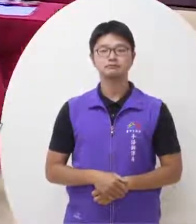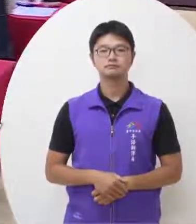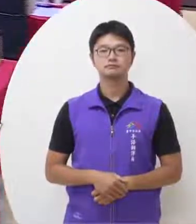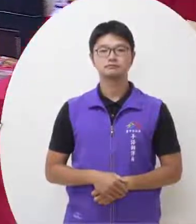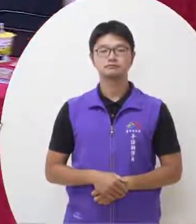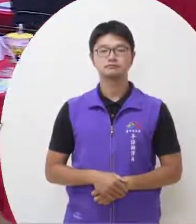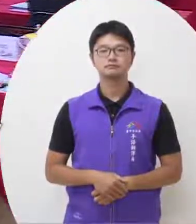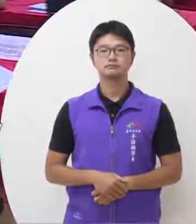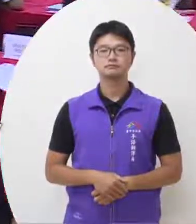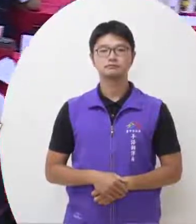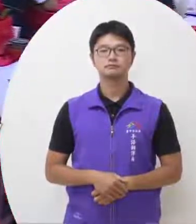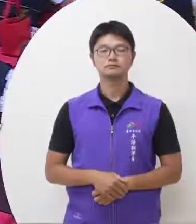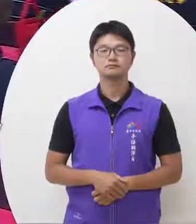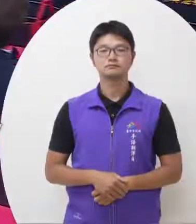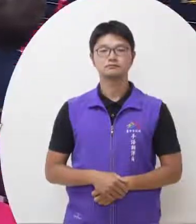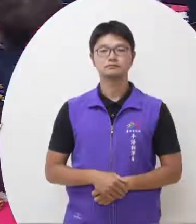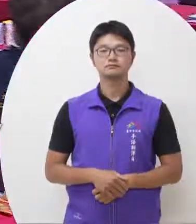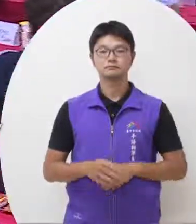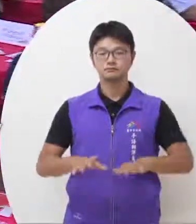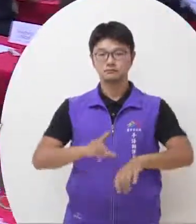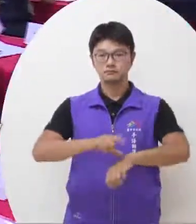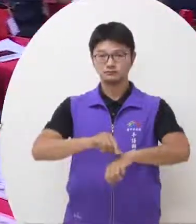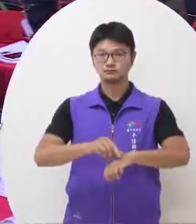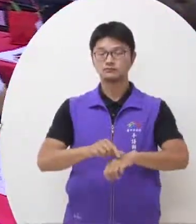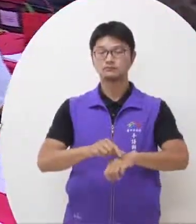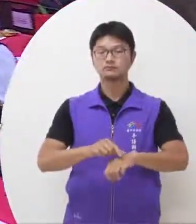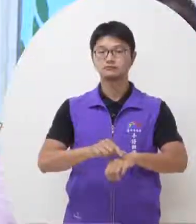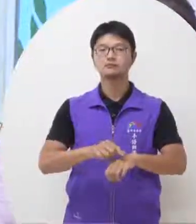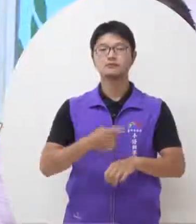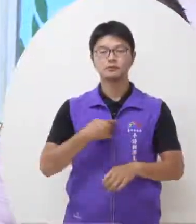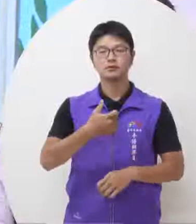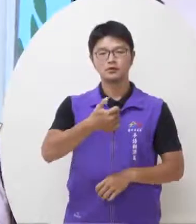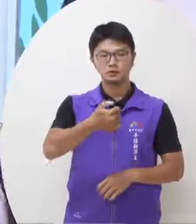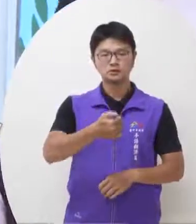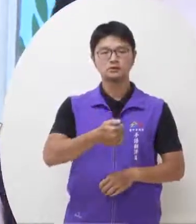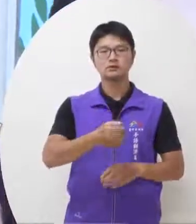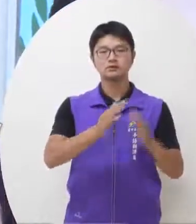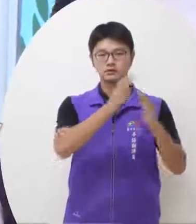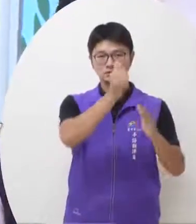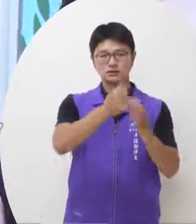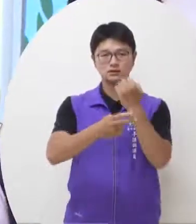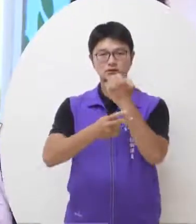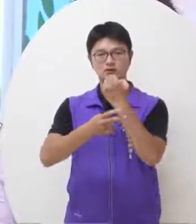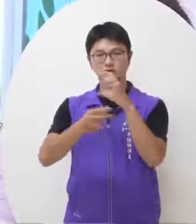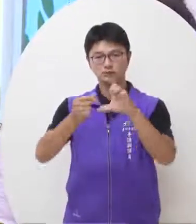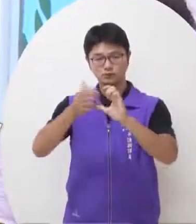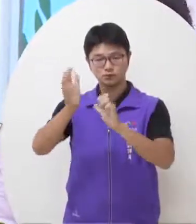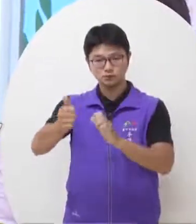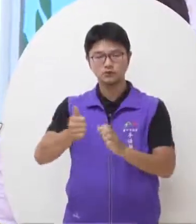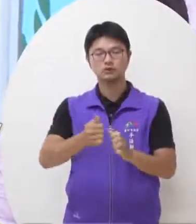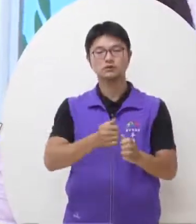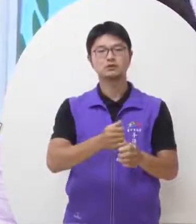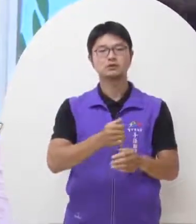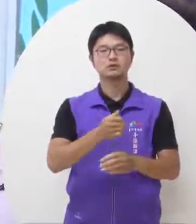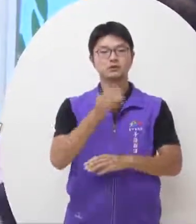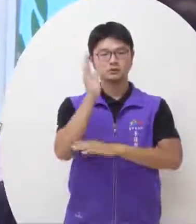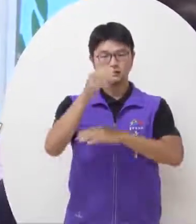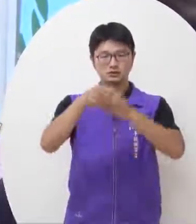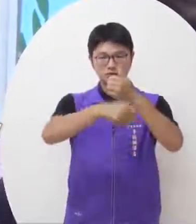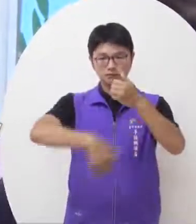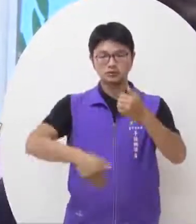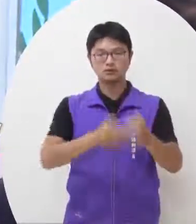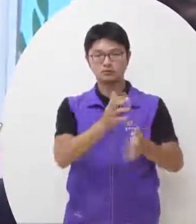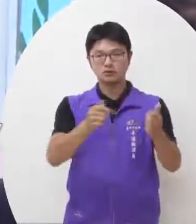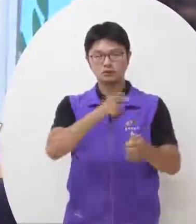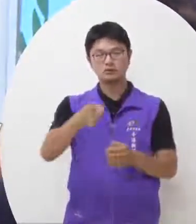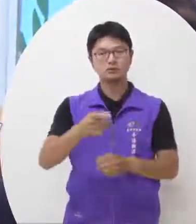我不知那个时间的关系，我们感谢我们市长、区长哦，都市府团队这么认真，他们里长同仁哈、哦。我有一个